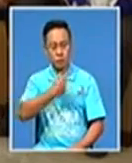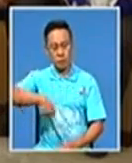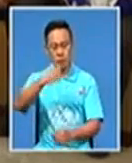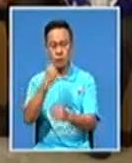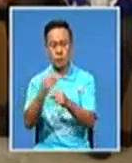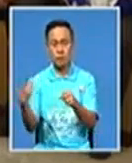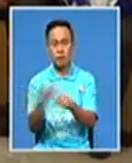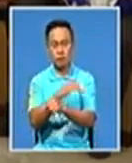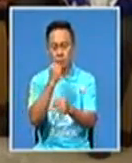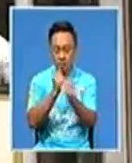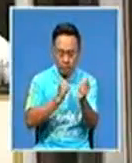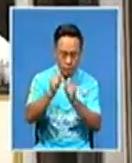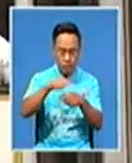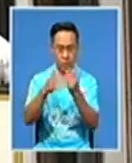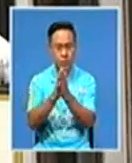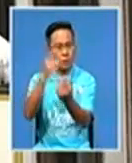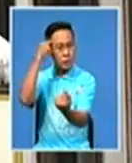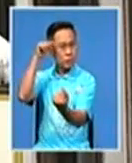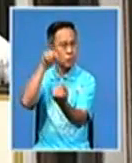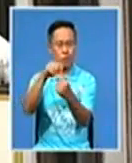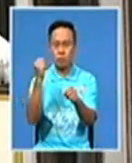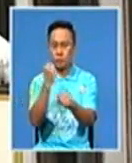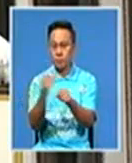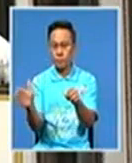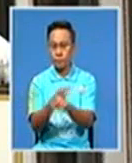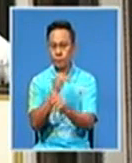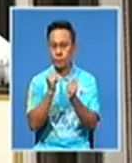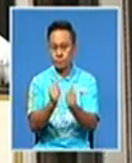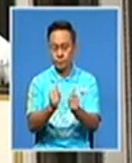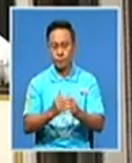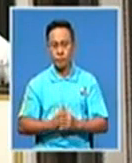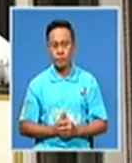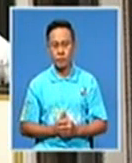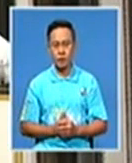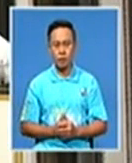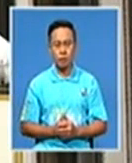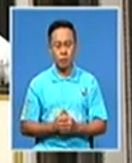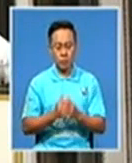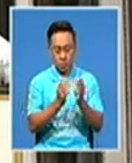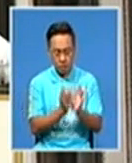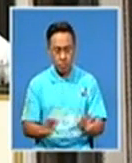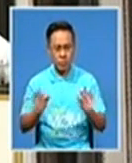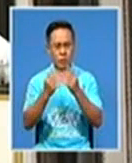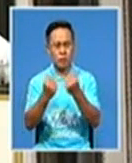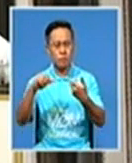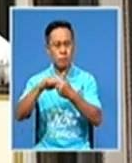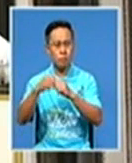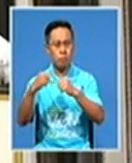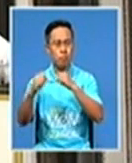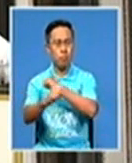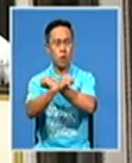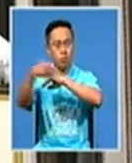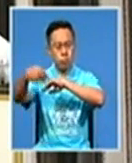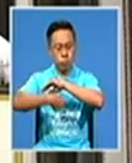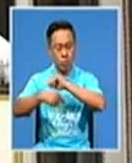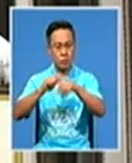ที่ประสบความสำเร็จสมที่มุ่งหวังไว้ทุกคนนะครับในเรื่องสำคัญอีกเรื่องนึงคือการต่อต้านการทุจริตถือเป็นวาระแห่งชาติ